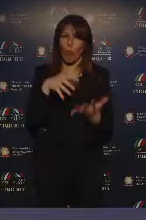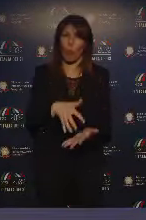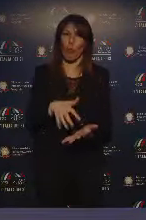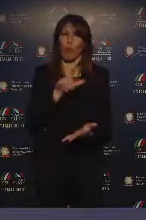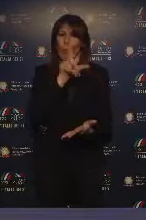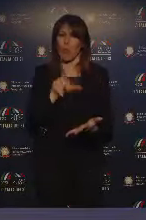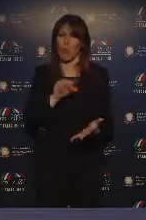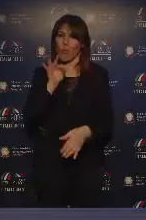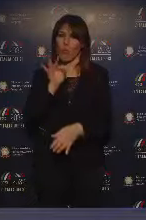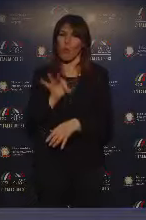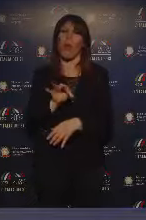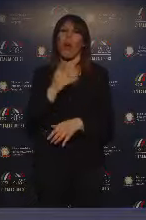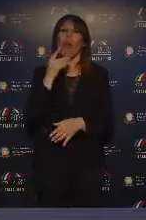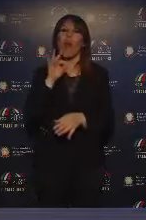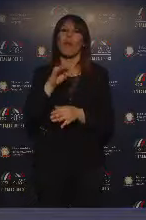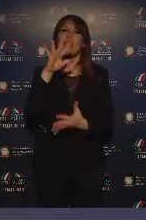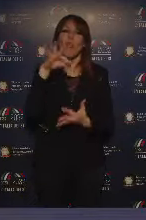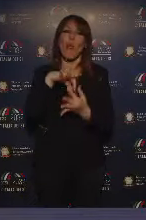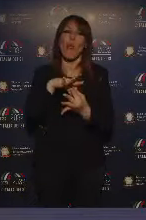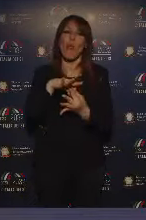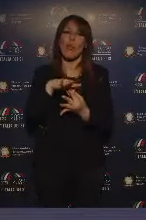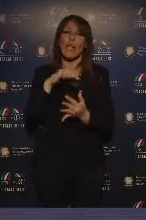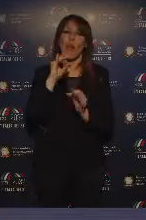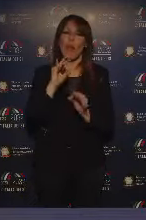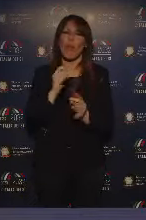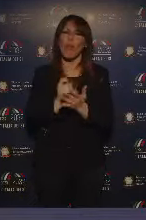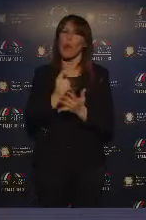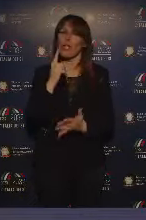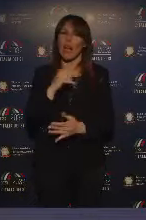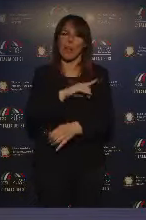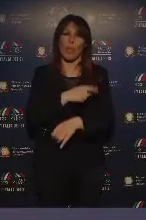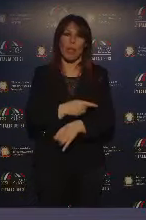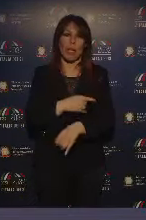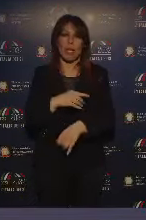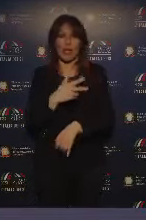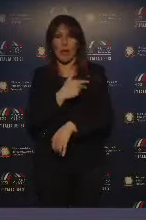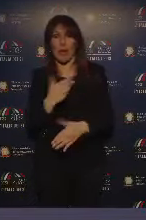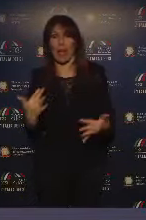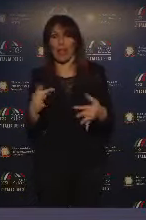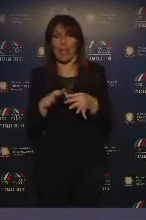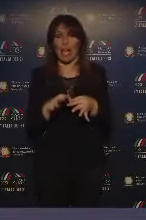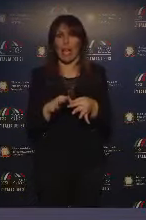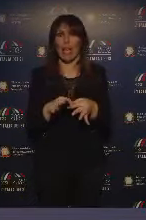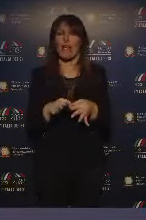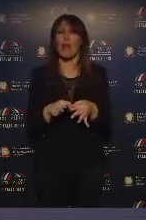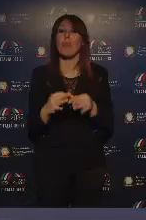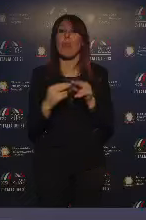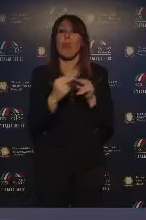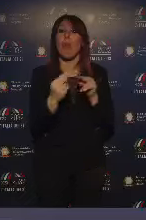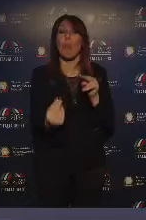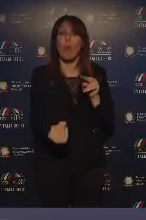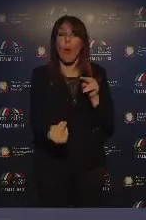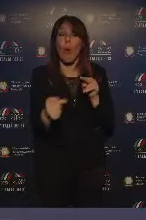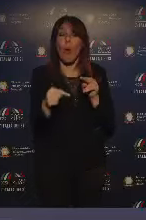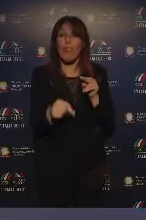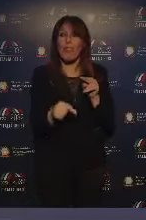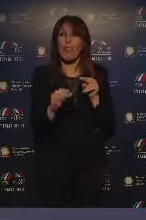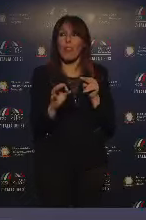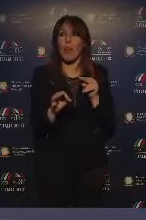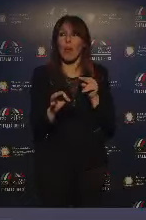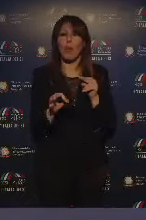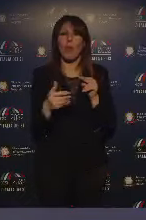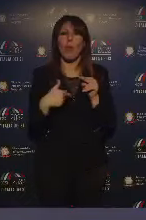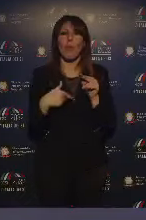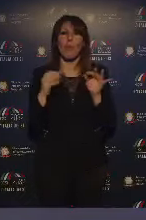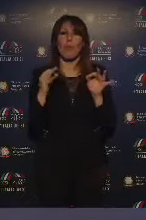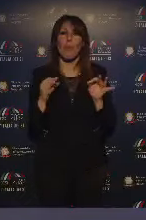unendolo ripeto per me è assolutamente fondamentale Cor regale Potenza e Matera però il ponte è